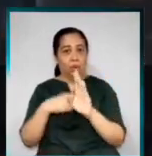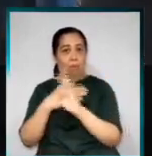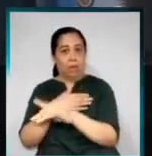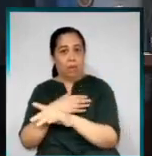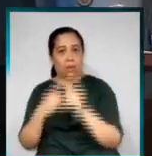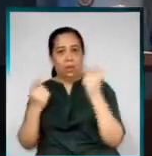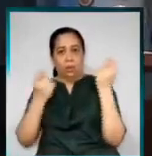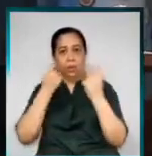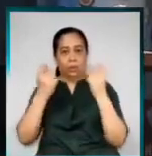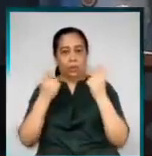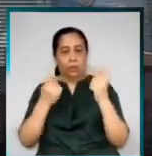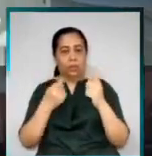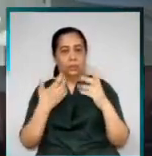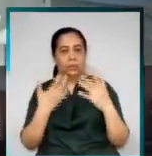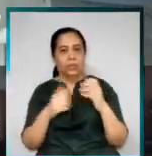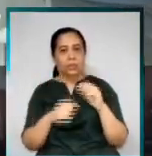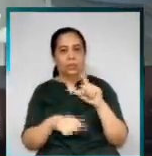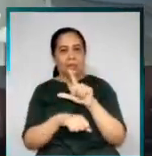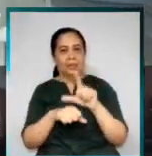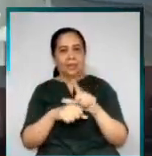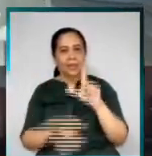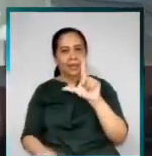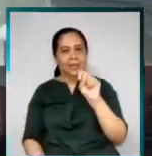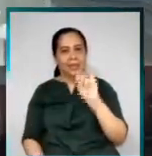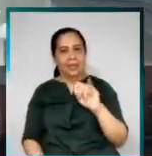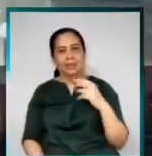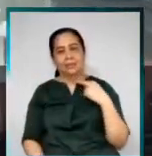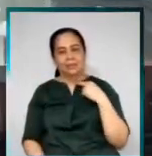land stranded individuals. Kailangan pa rin kasing